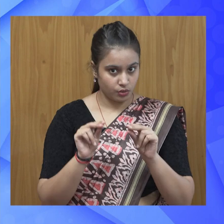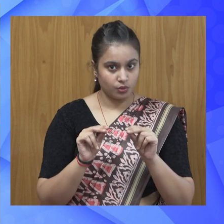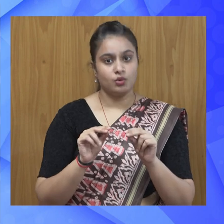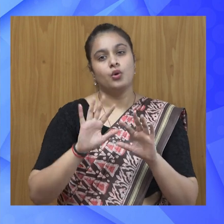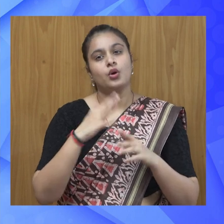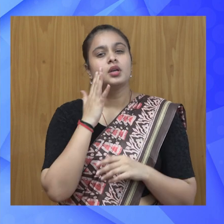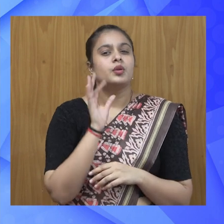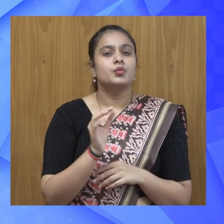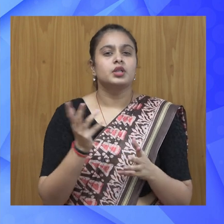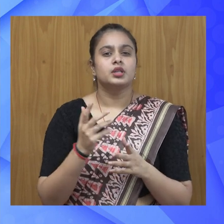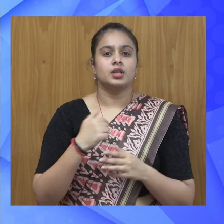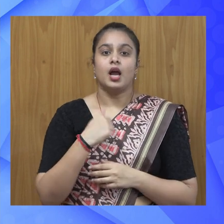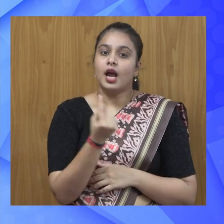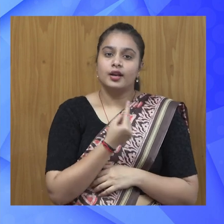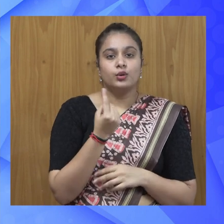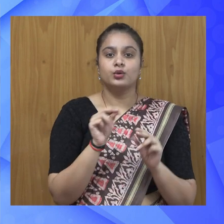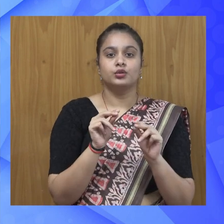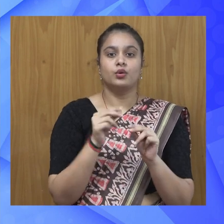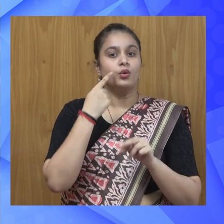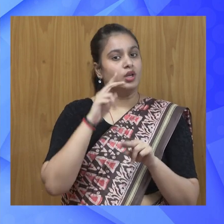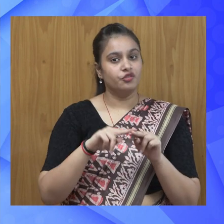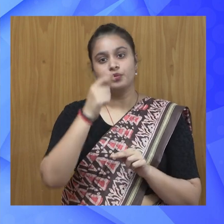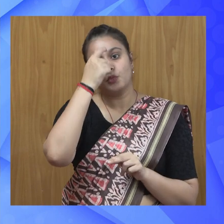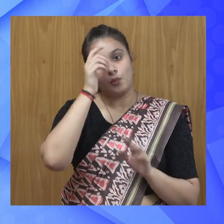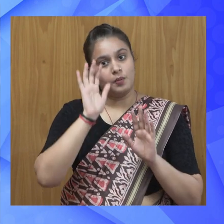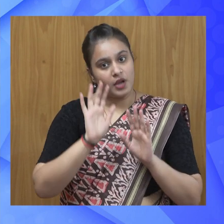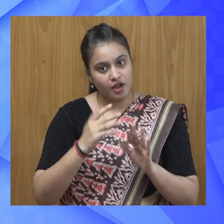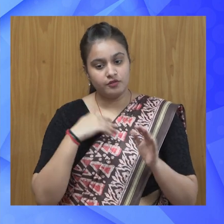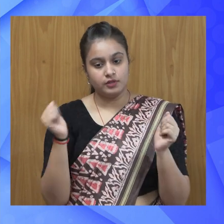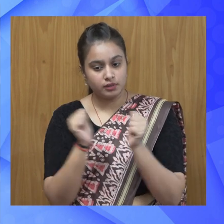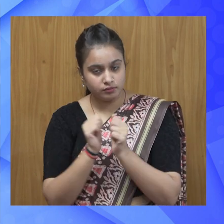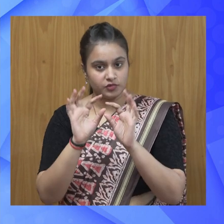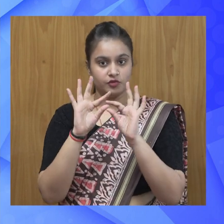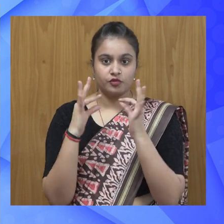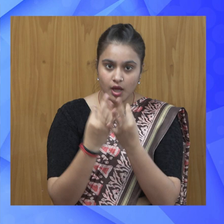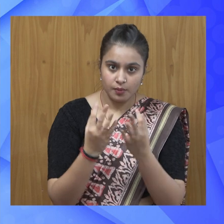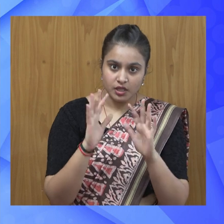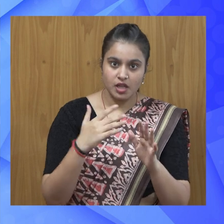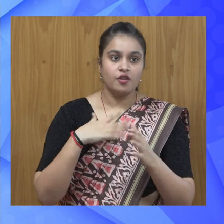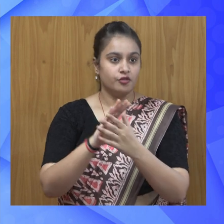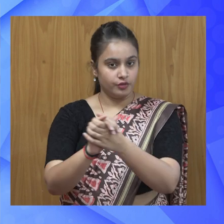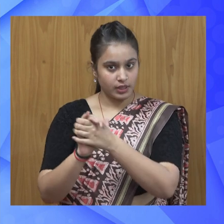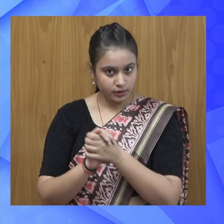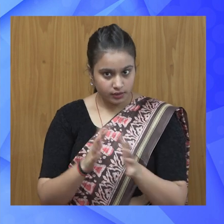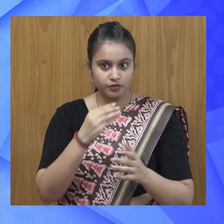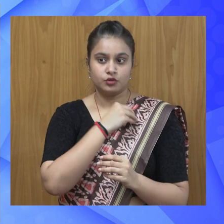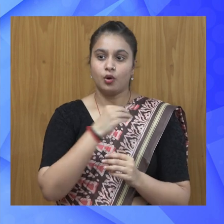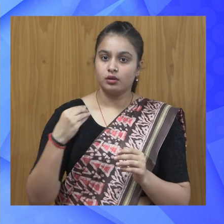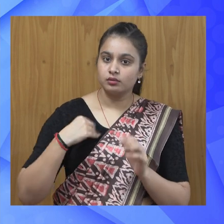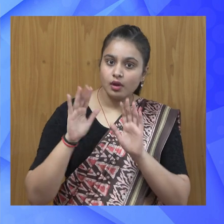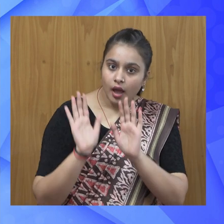और इम्पोर्टेंट बात है कि आप अकेले नहीं है, अगर आपको प्रॉब्लम है आपके साथ आपका परिवार है, आपके साथ दोस्त हैं, आपके साथ डॉक्टर्स